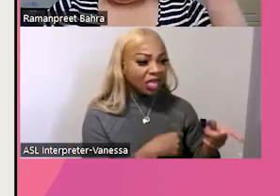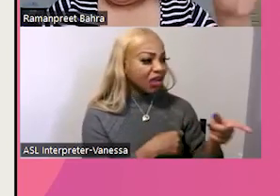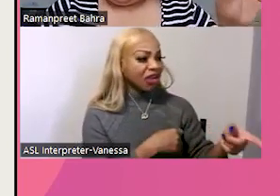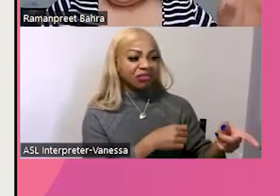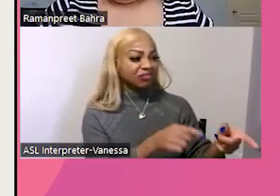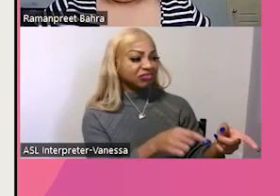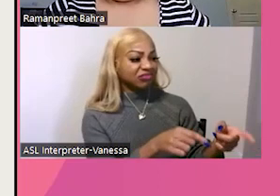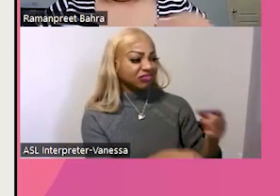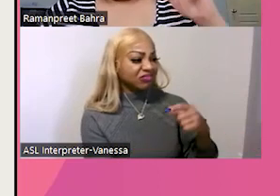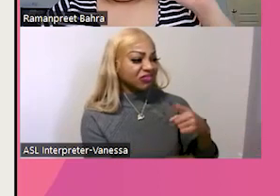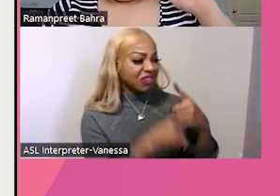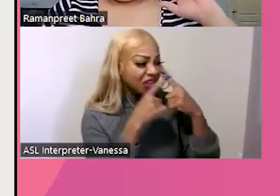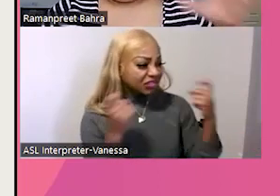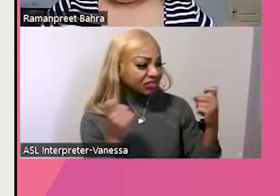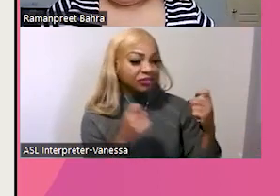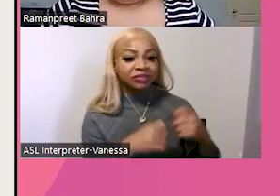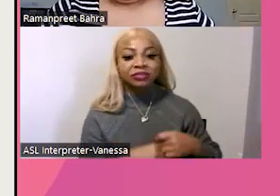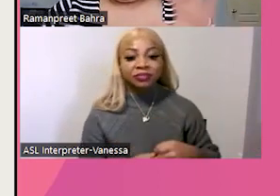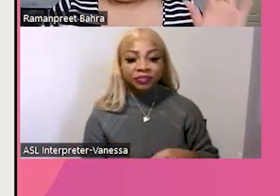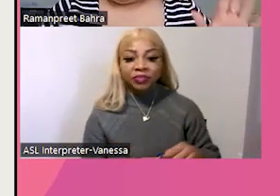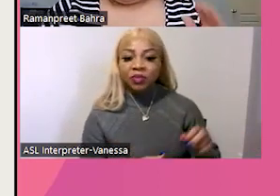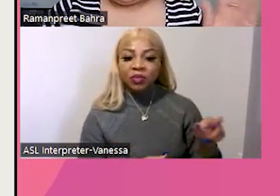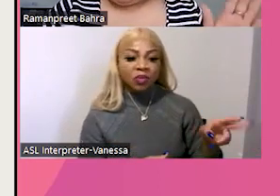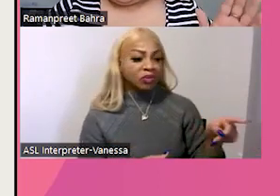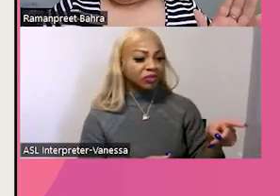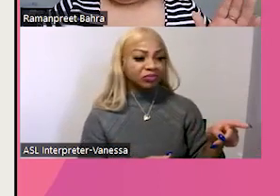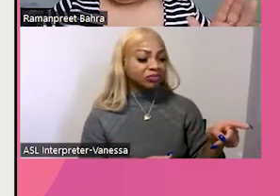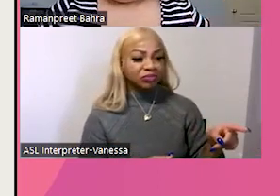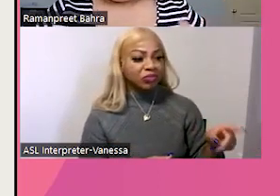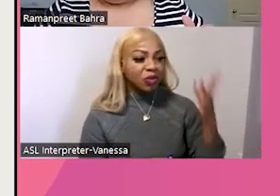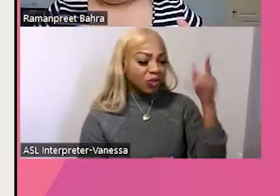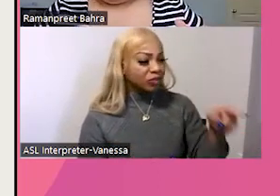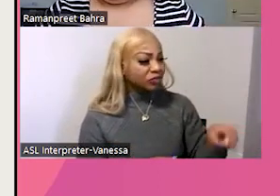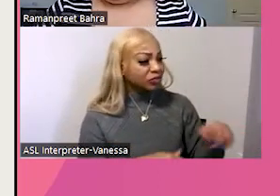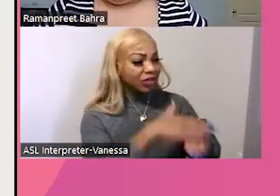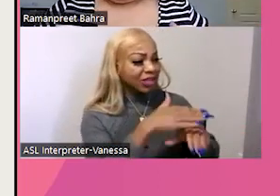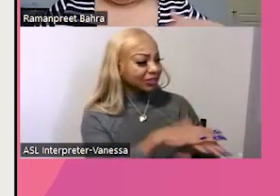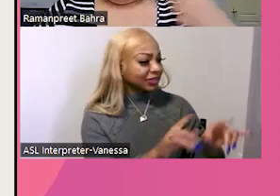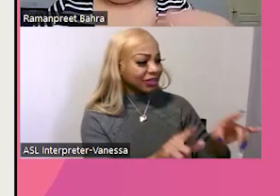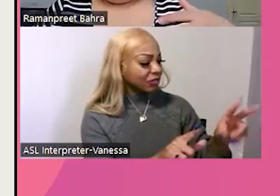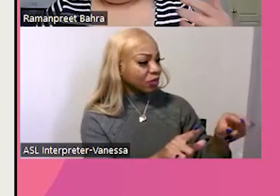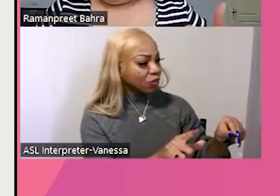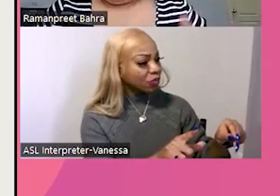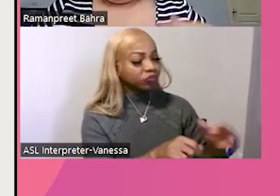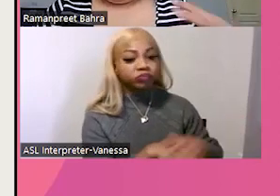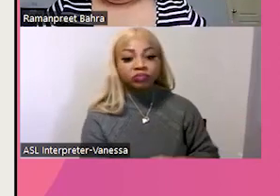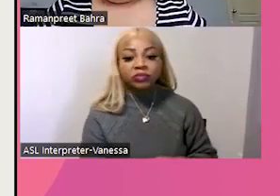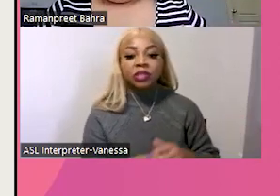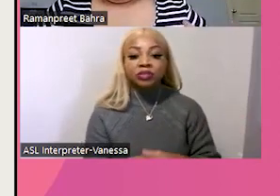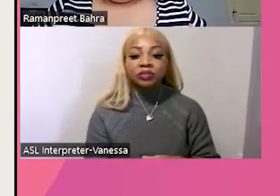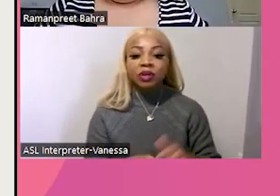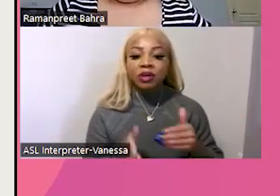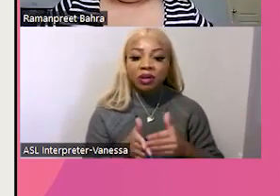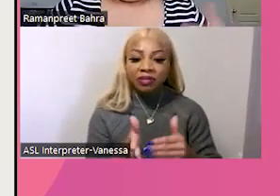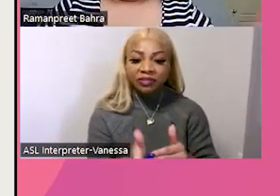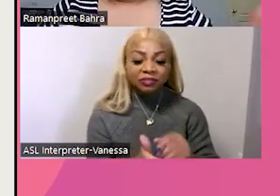minceur et la perception de la beauté. Et cette personne, donc, ne mérite